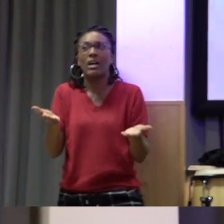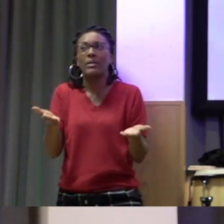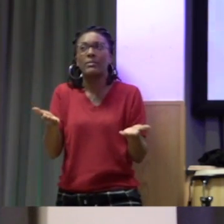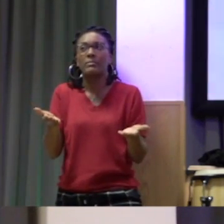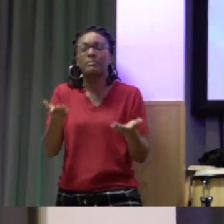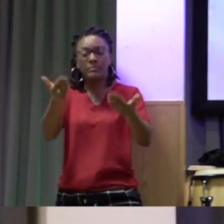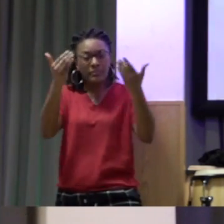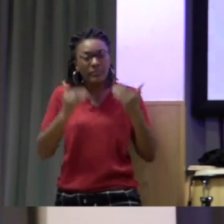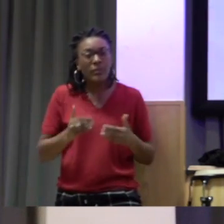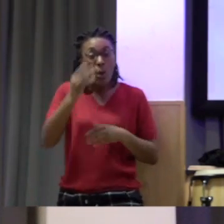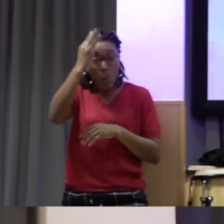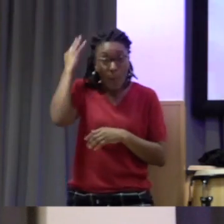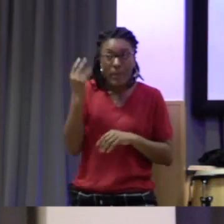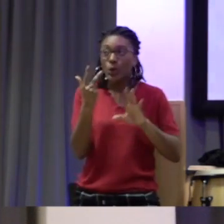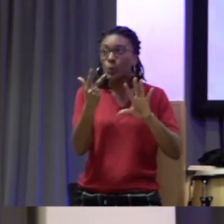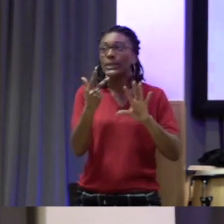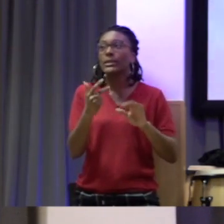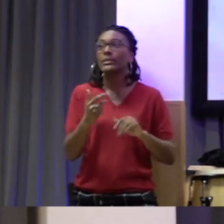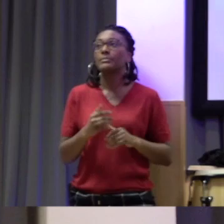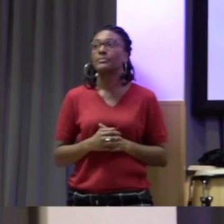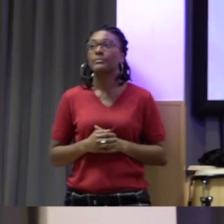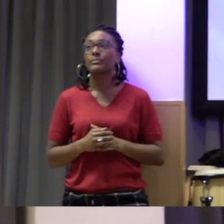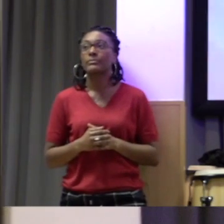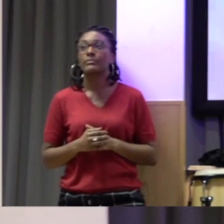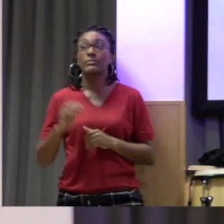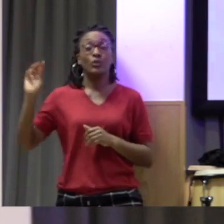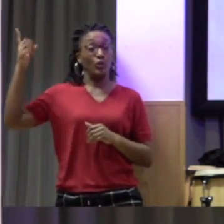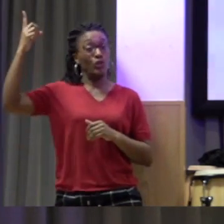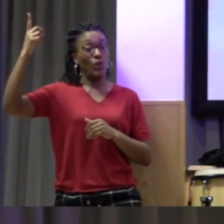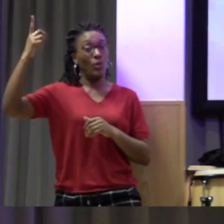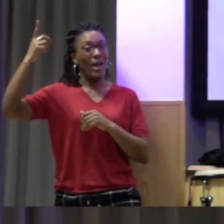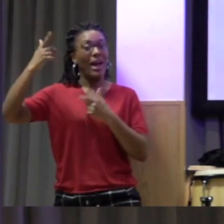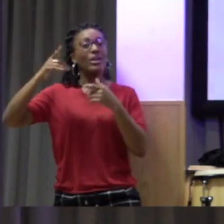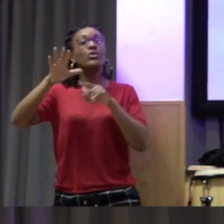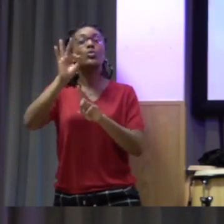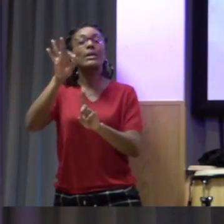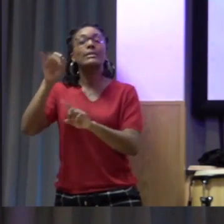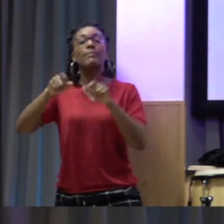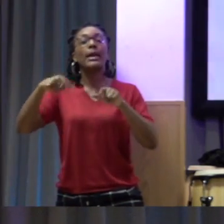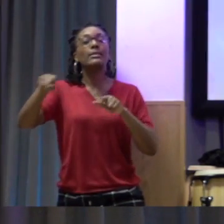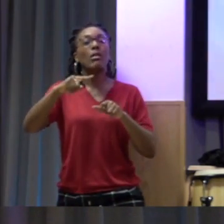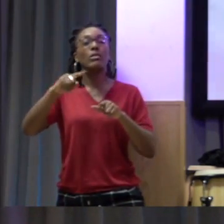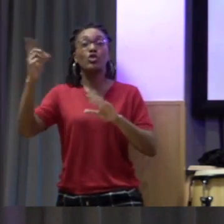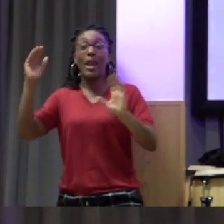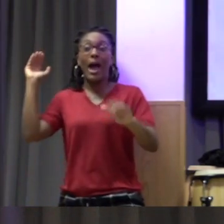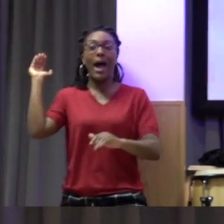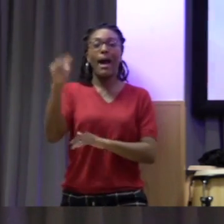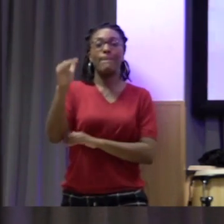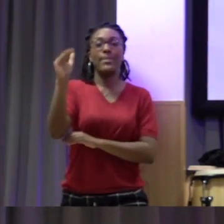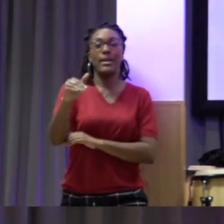Romains 8, il est dit ici, et ceux qu'il a prédestinés, il les a aussi appelés. Et ceux qu'il a appelés, il les